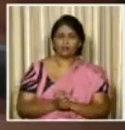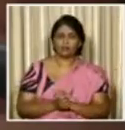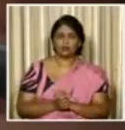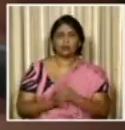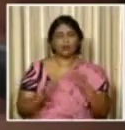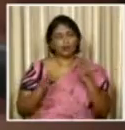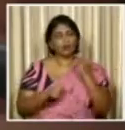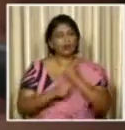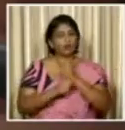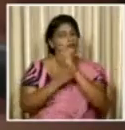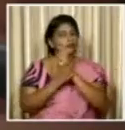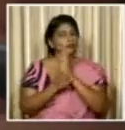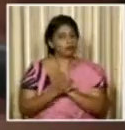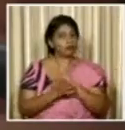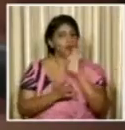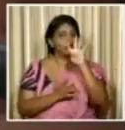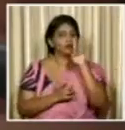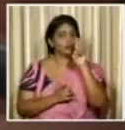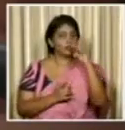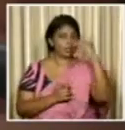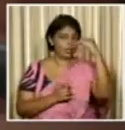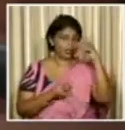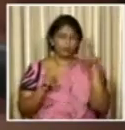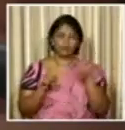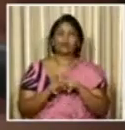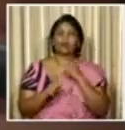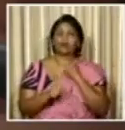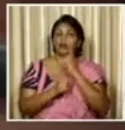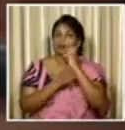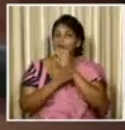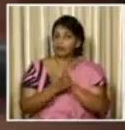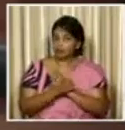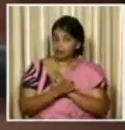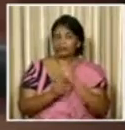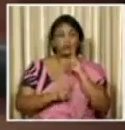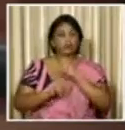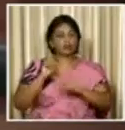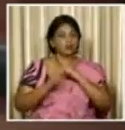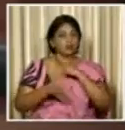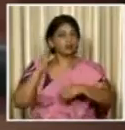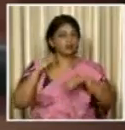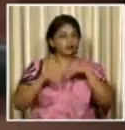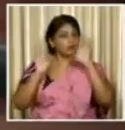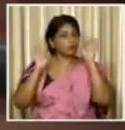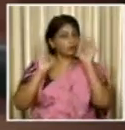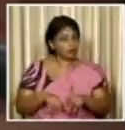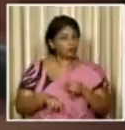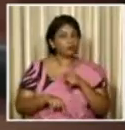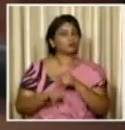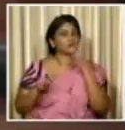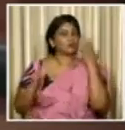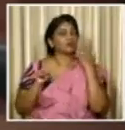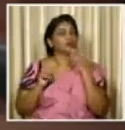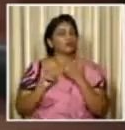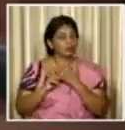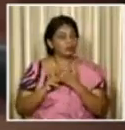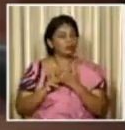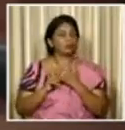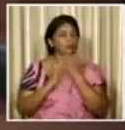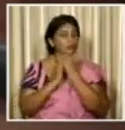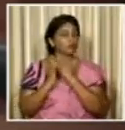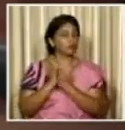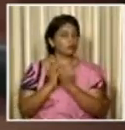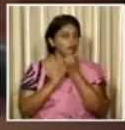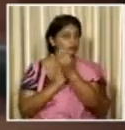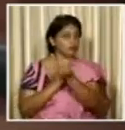kese udo andukri wasta we hatali seke i wasta wanu andukri wasta sabar esi mengeri cande di mime weleke siti mak sambandin peti padana